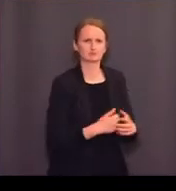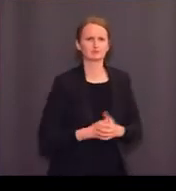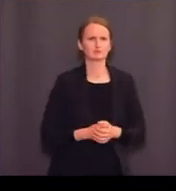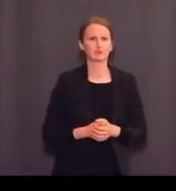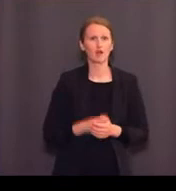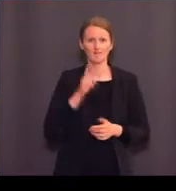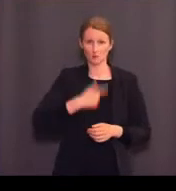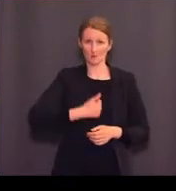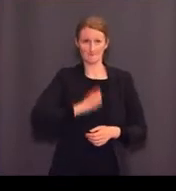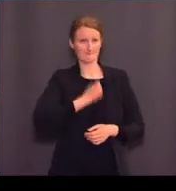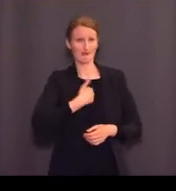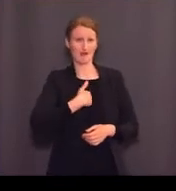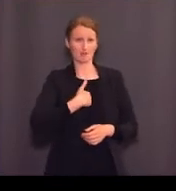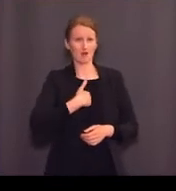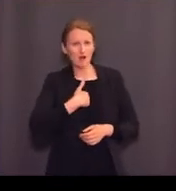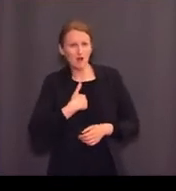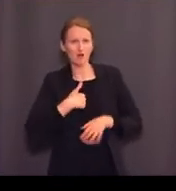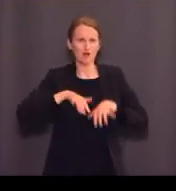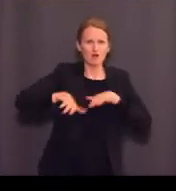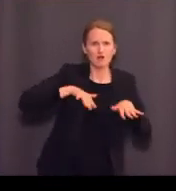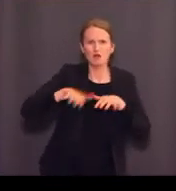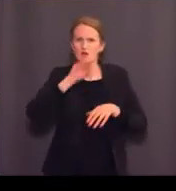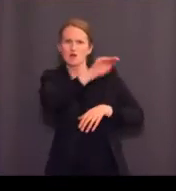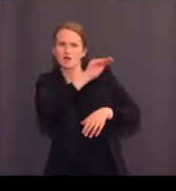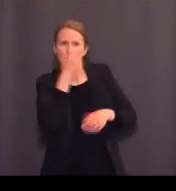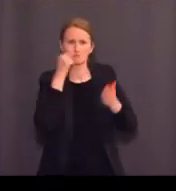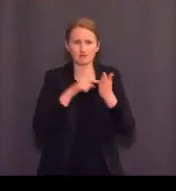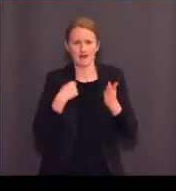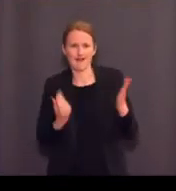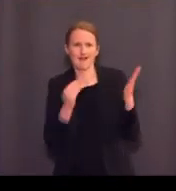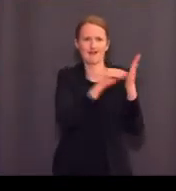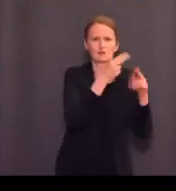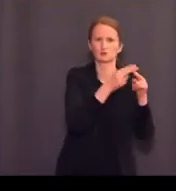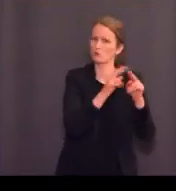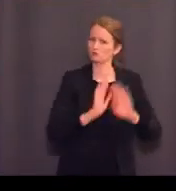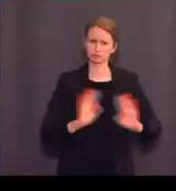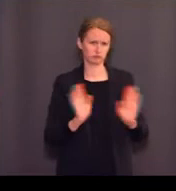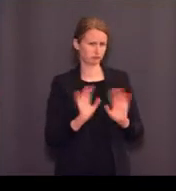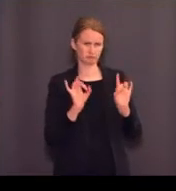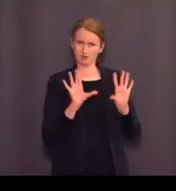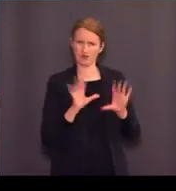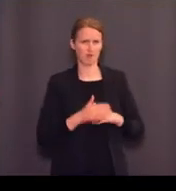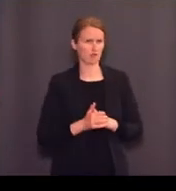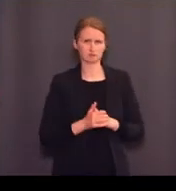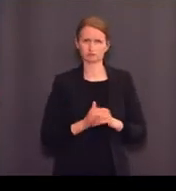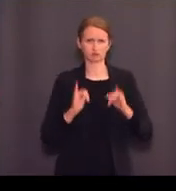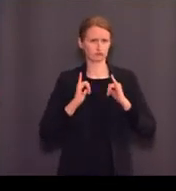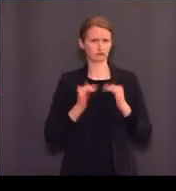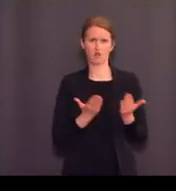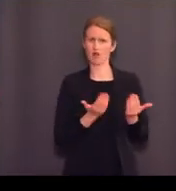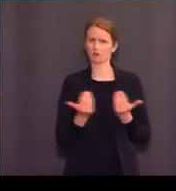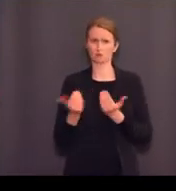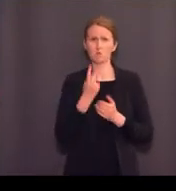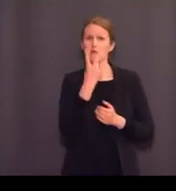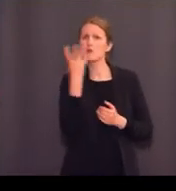y figurer et recevront automatiquement une invitation dans les prochaines semaines pour se rendre dans